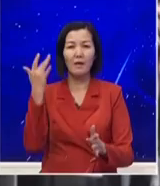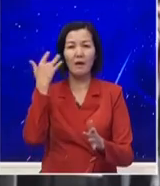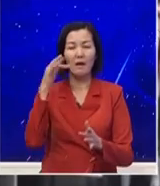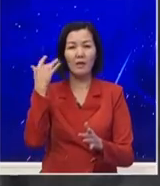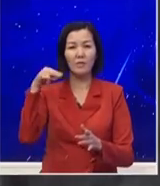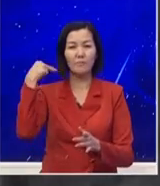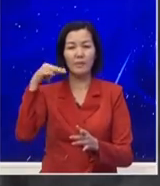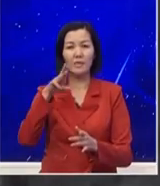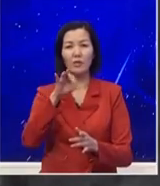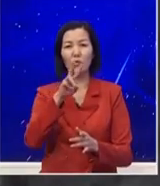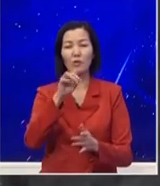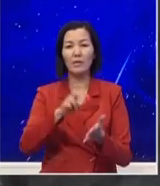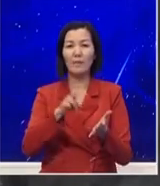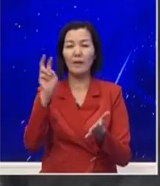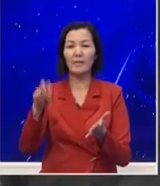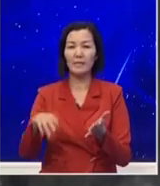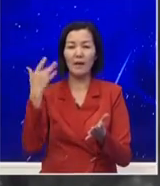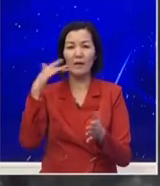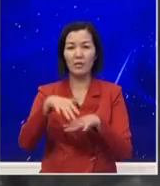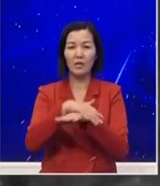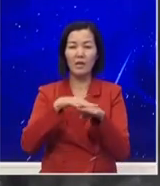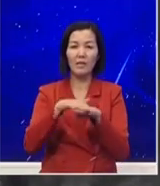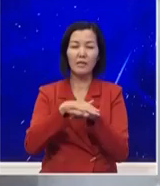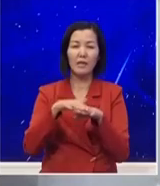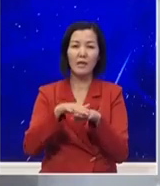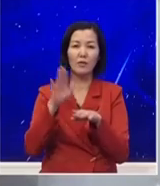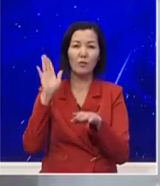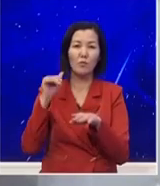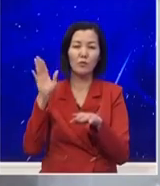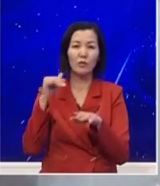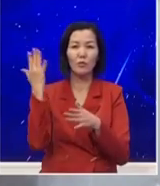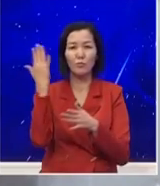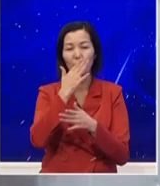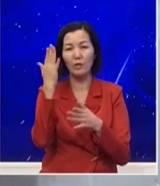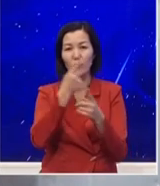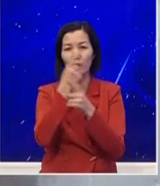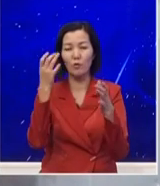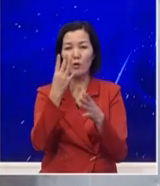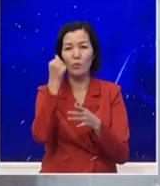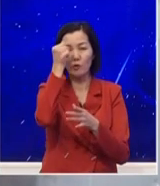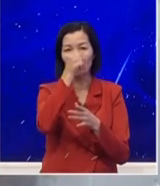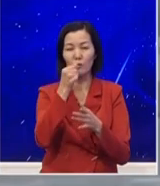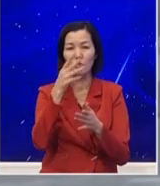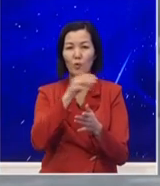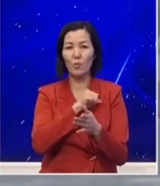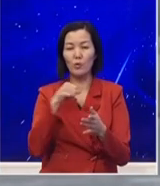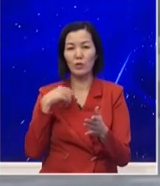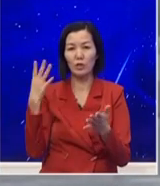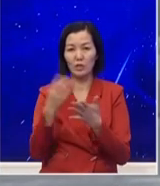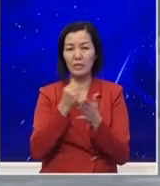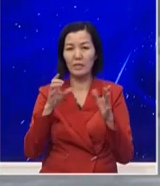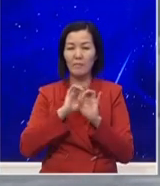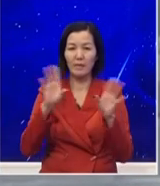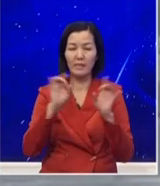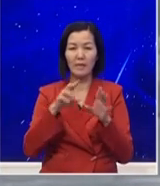президенті Дональд Трамп қызметінен кетті. АКШ халқына қоштасу бейне үндеуін жолдады. 4 жыл ішіндегі өзінің жетістіктерімен бөлісті.